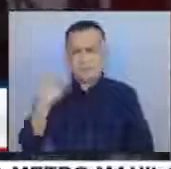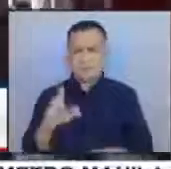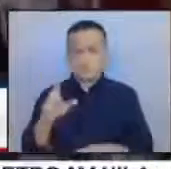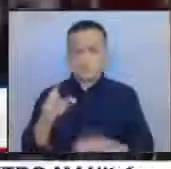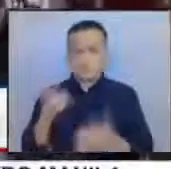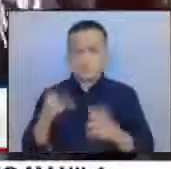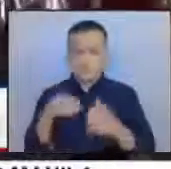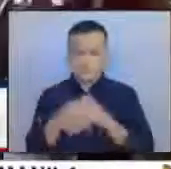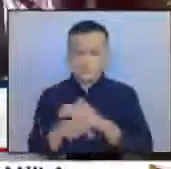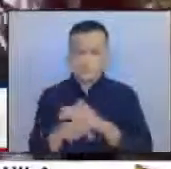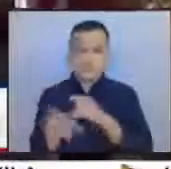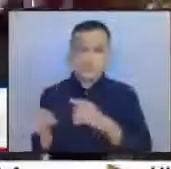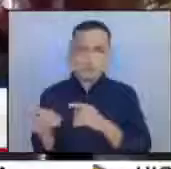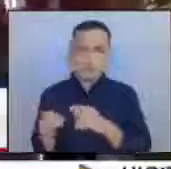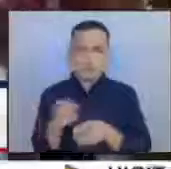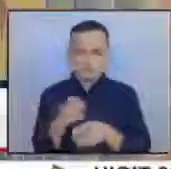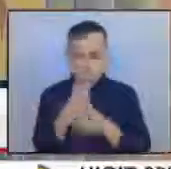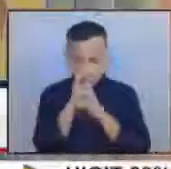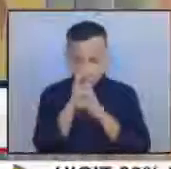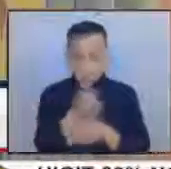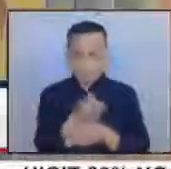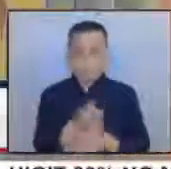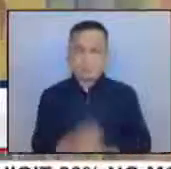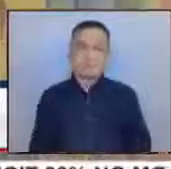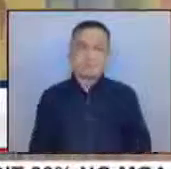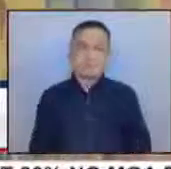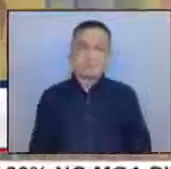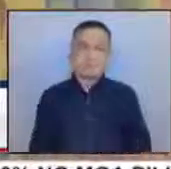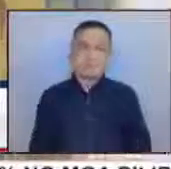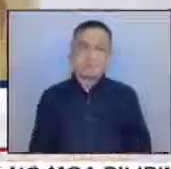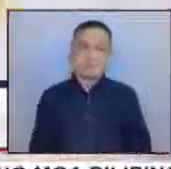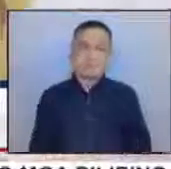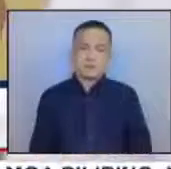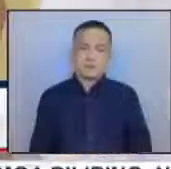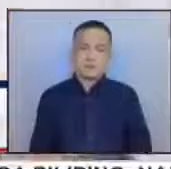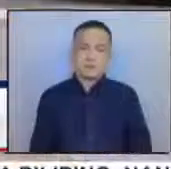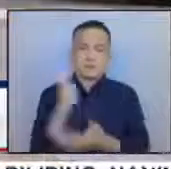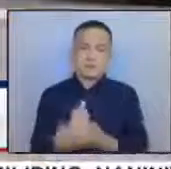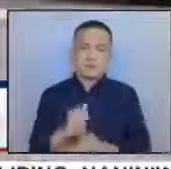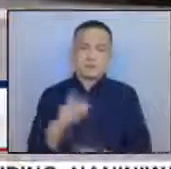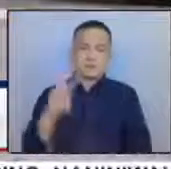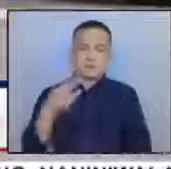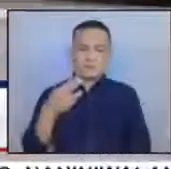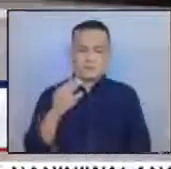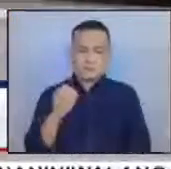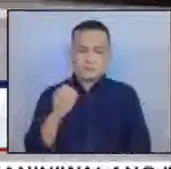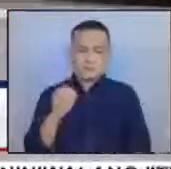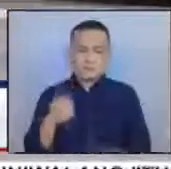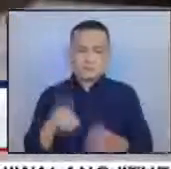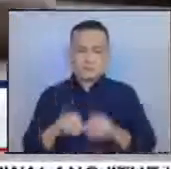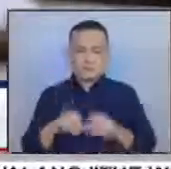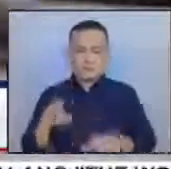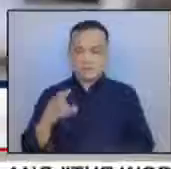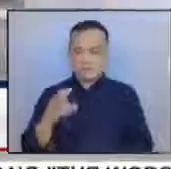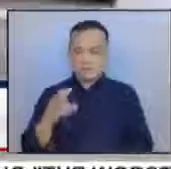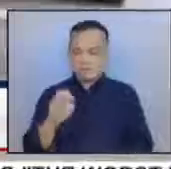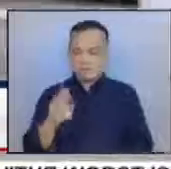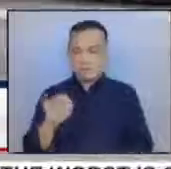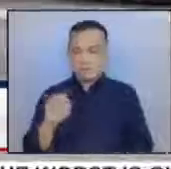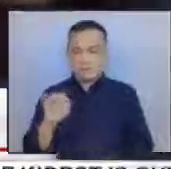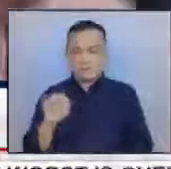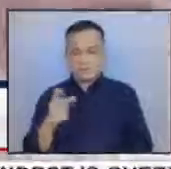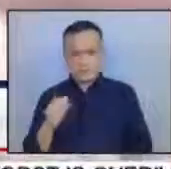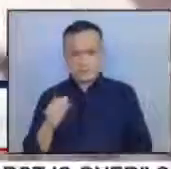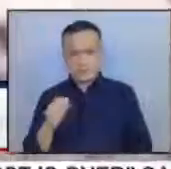rin itong binabantayan. Una nang kinumpirma ng World Health Organization ang outbreak ng Marburg sa bansang Ghana, kung